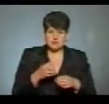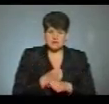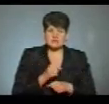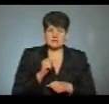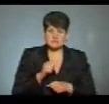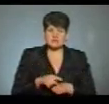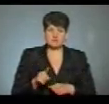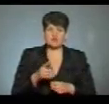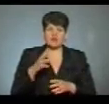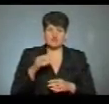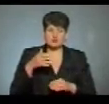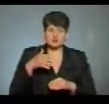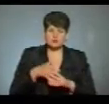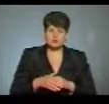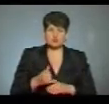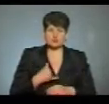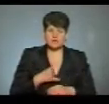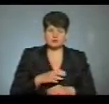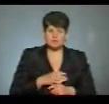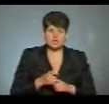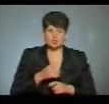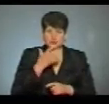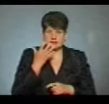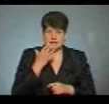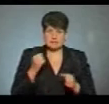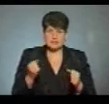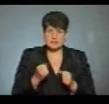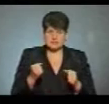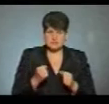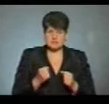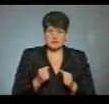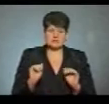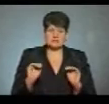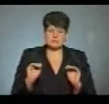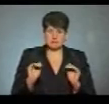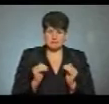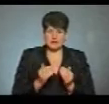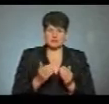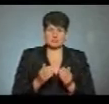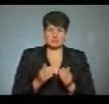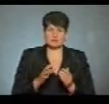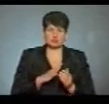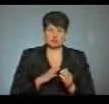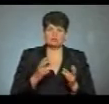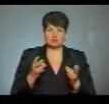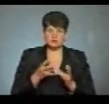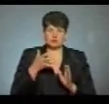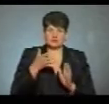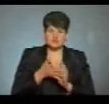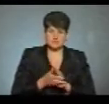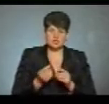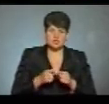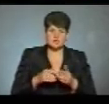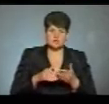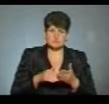уже розумінням, що в нас була дуже тепла зима, відповідно, значно менше і потрібно було витрачати на ці